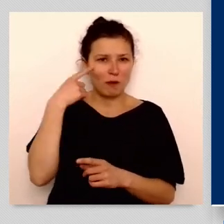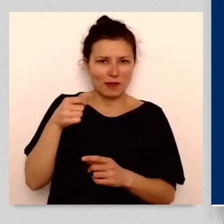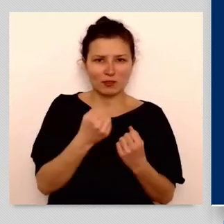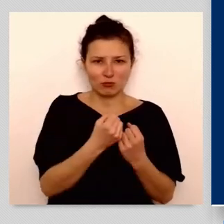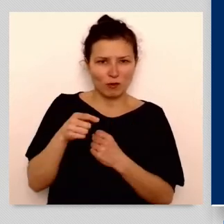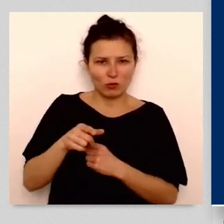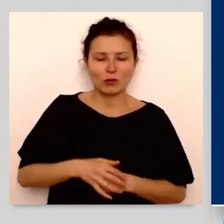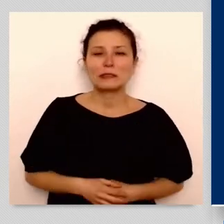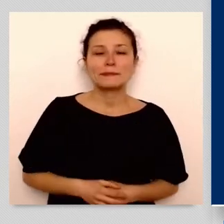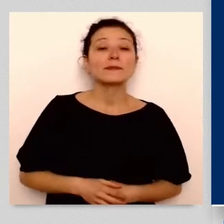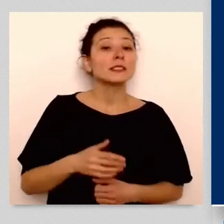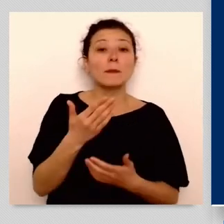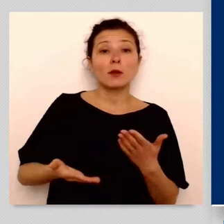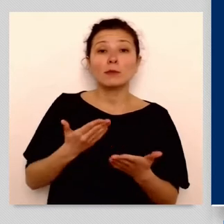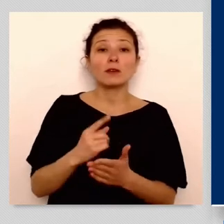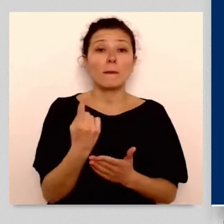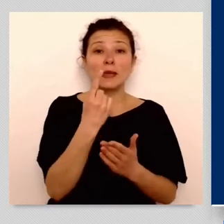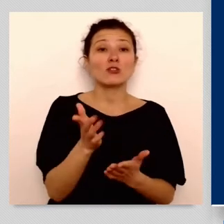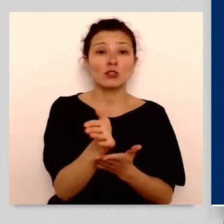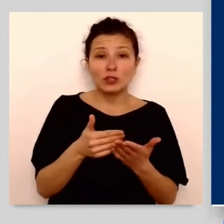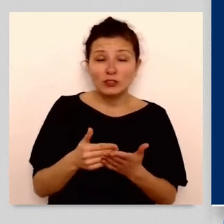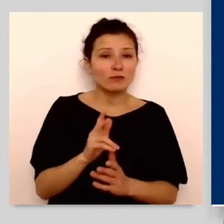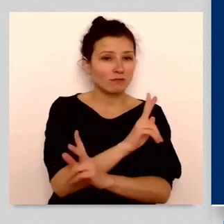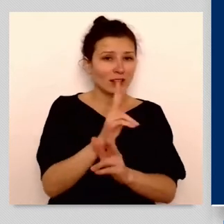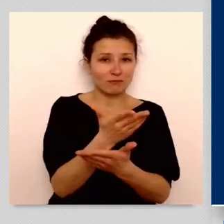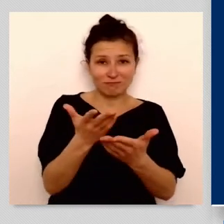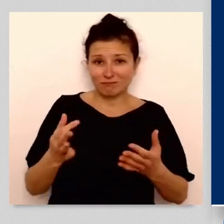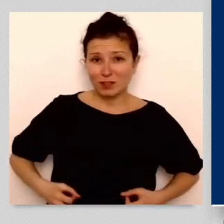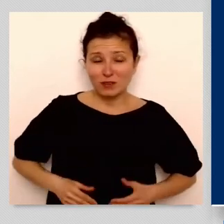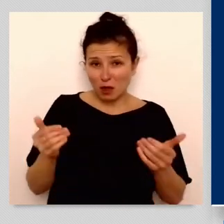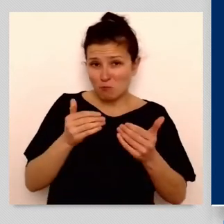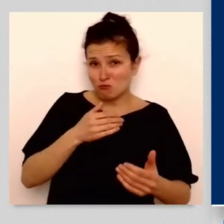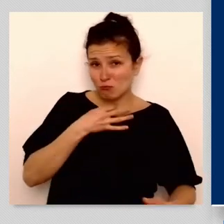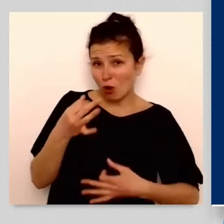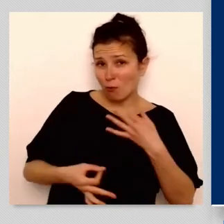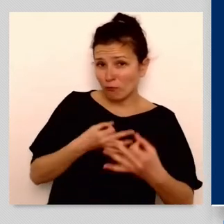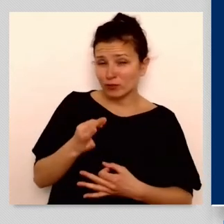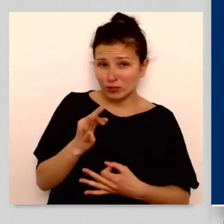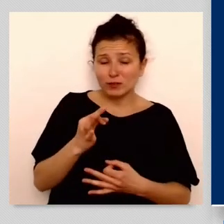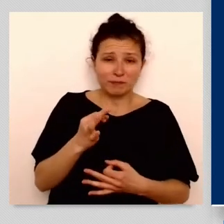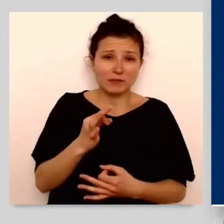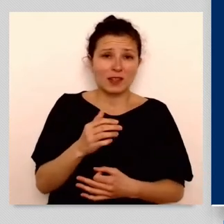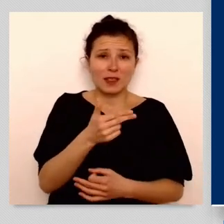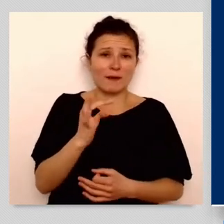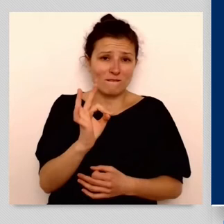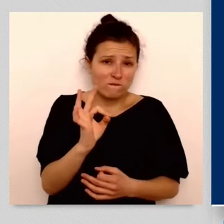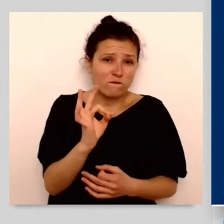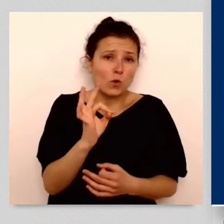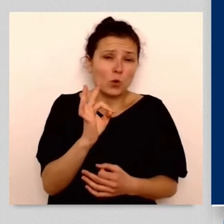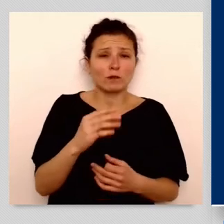by w pierwszej rundzie każdy z państwa miał możliwość określenia swojego stanowiska, a potem już